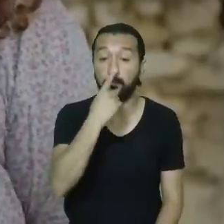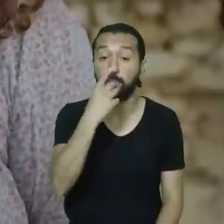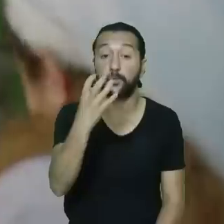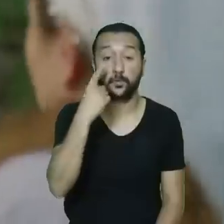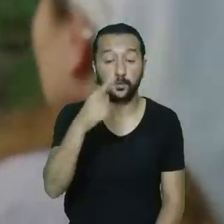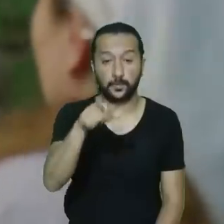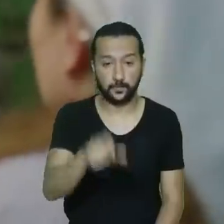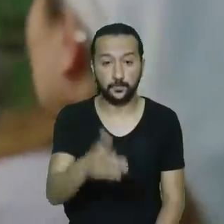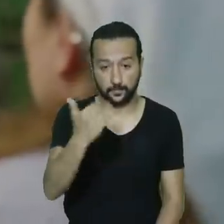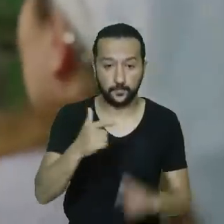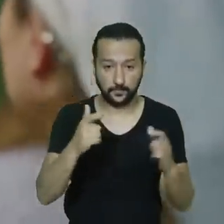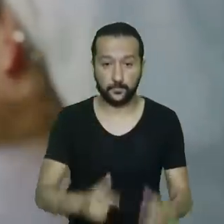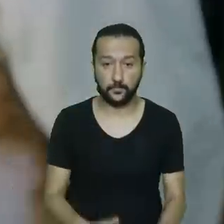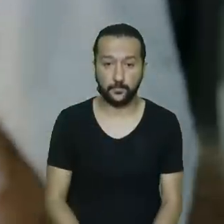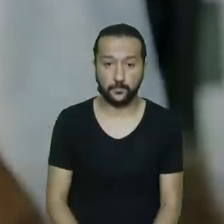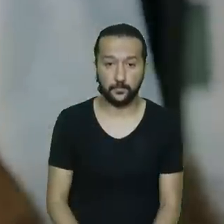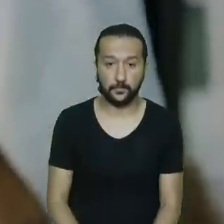hohte bakayım. Gel buraya.